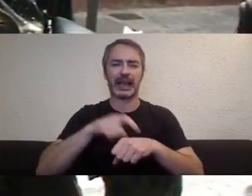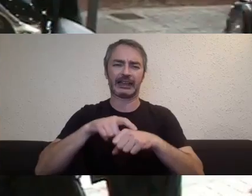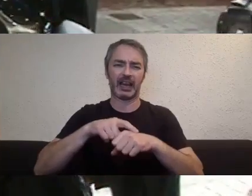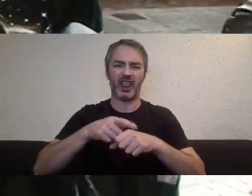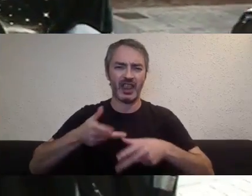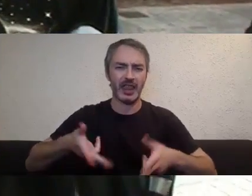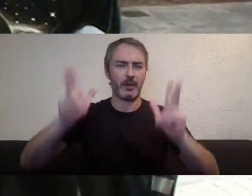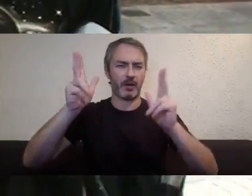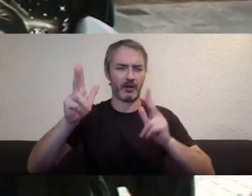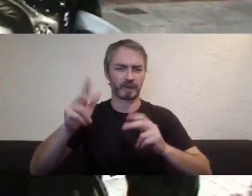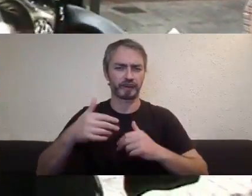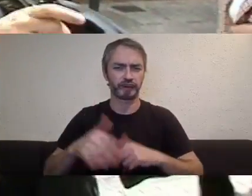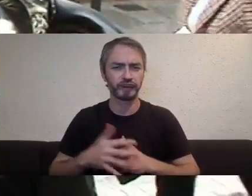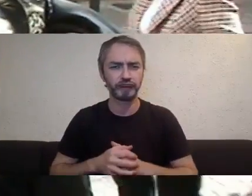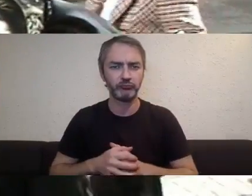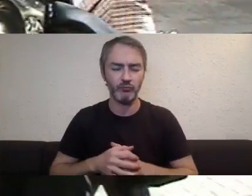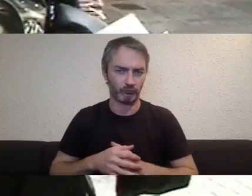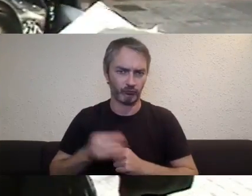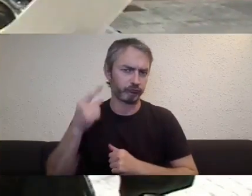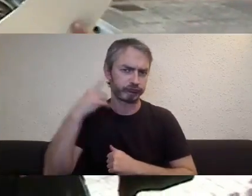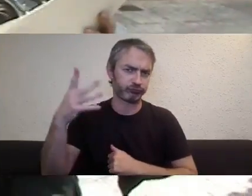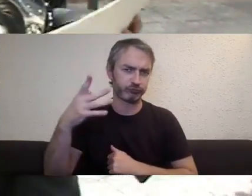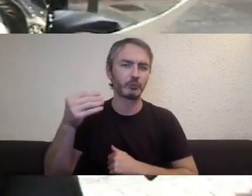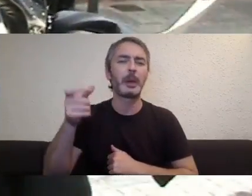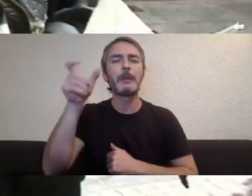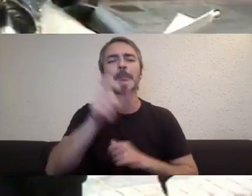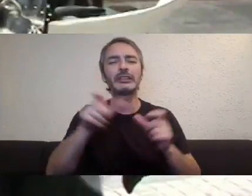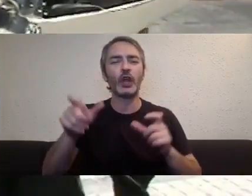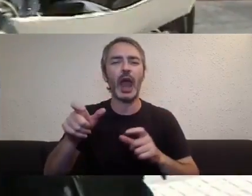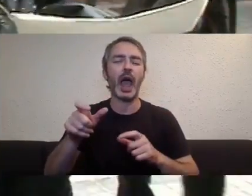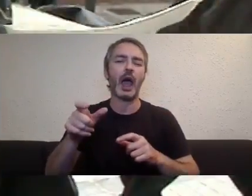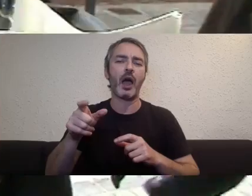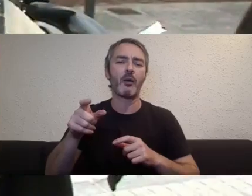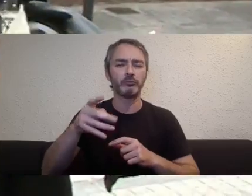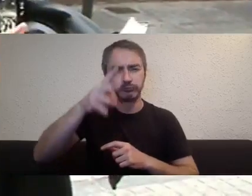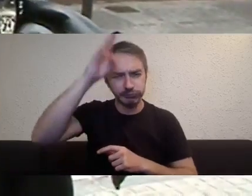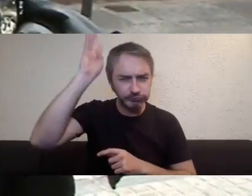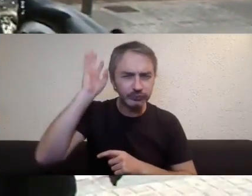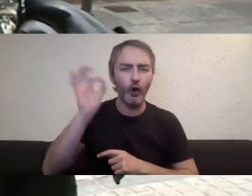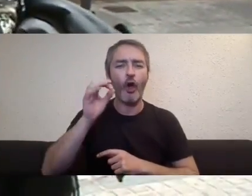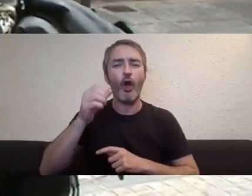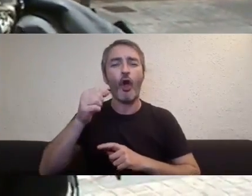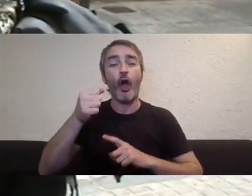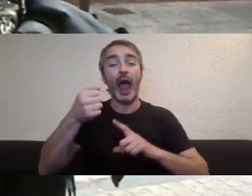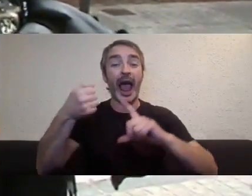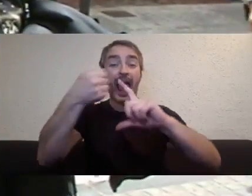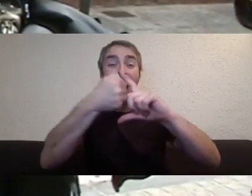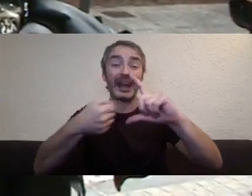doncs una casa molt coneguda entre anarquistes i el moviment punk de l'època.